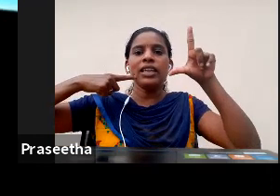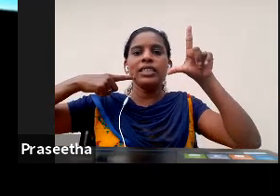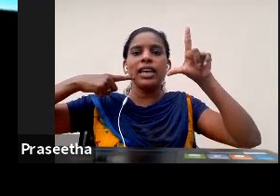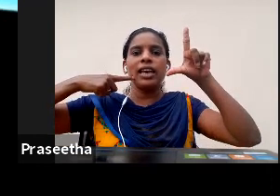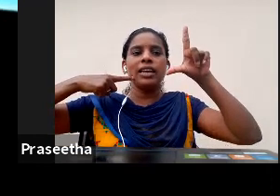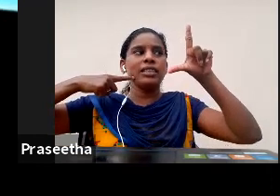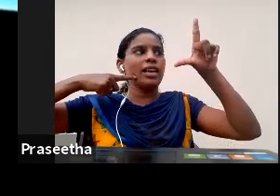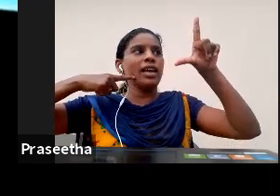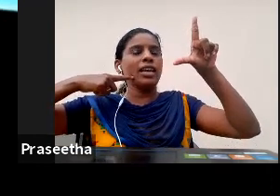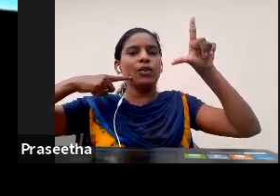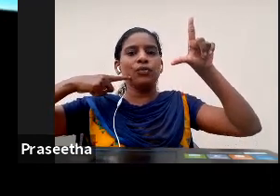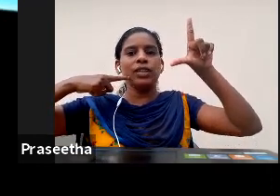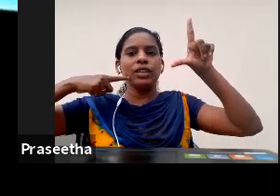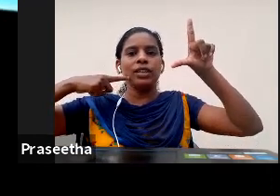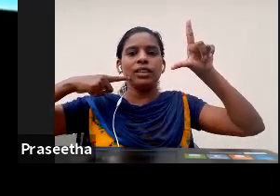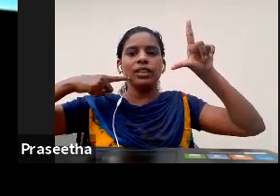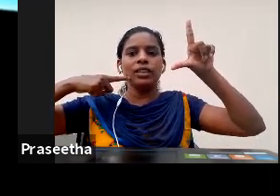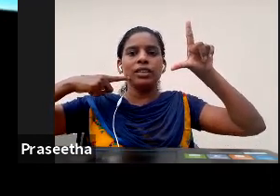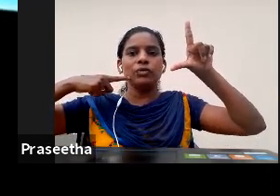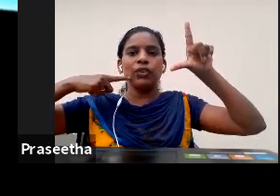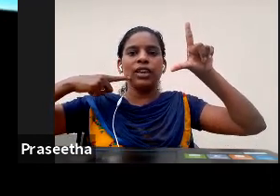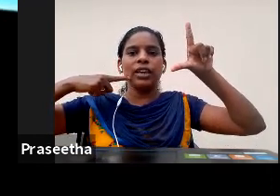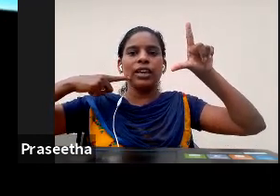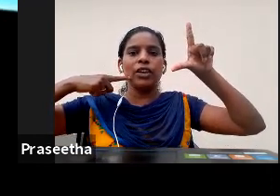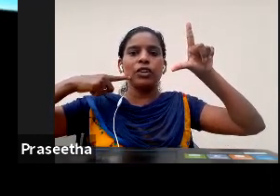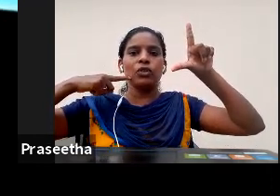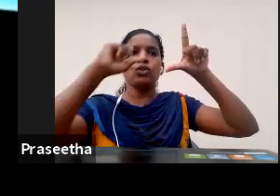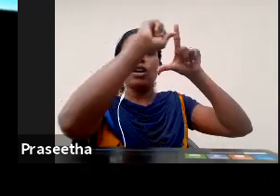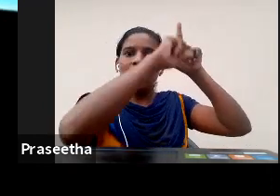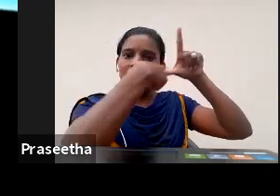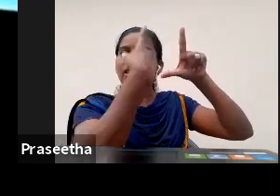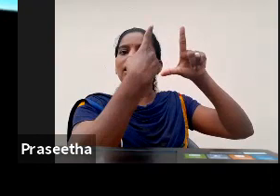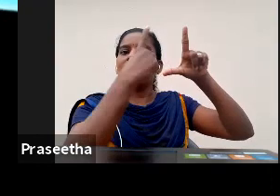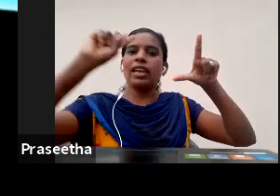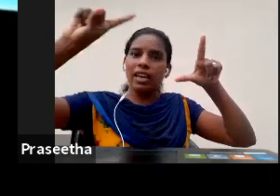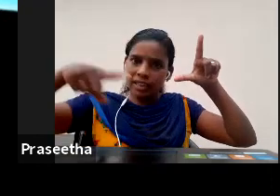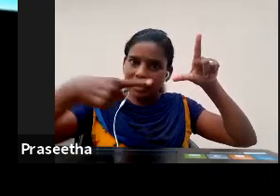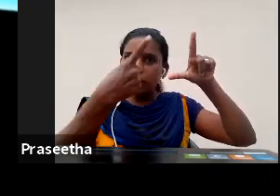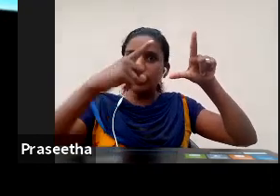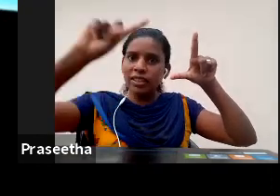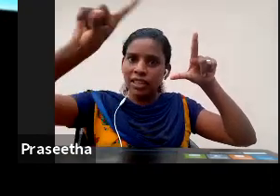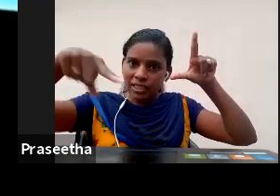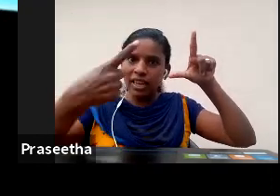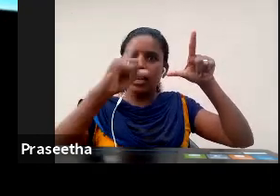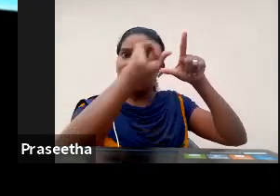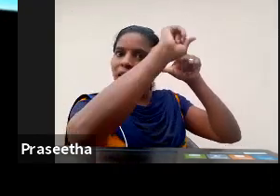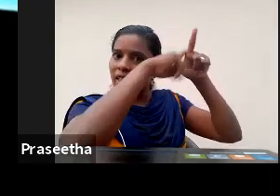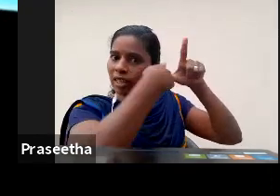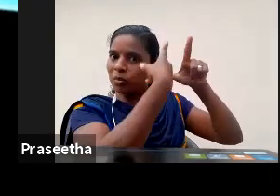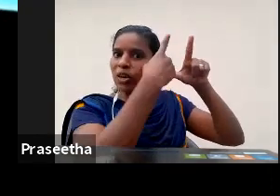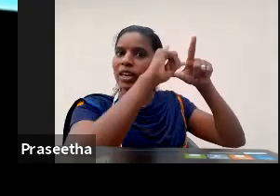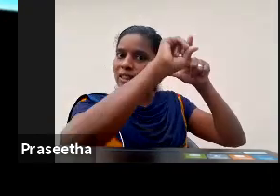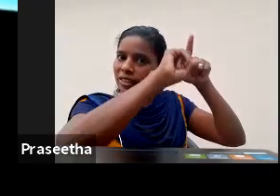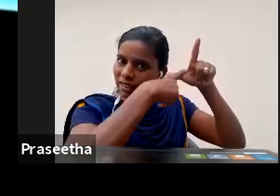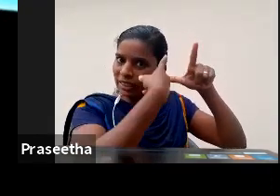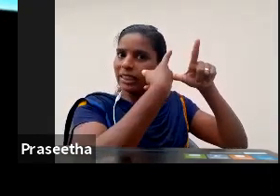ഇനി ജെ, ജെ ലെഫ്റ്റ് ഫിംഗർ ഇങ്ങനെ വെക്കുന്നു, അതിനകത്ത് ജെ. നമ്മൾ എഴുതുന്ന ജെ അത്